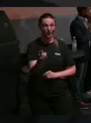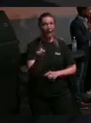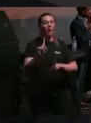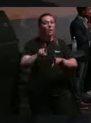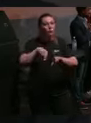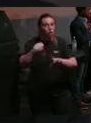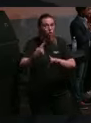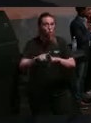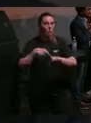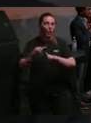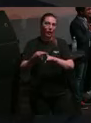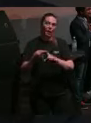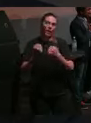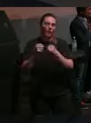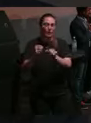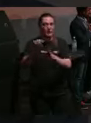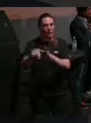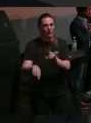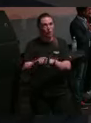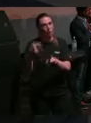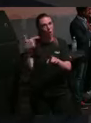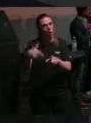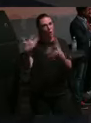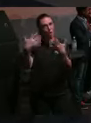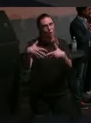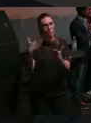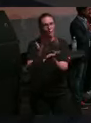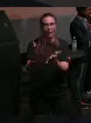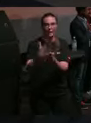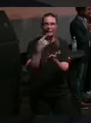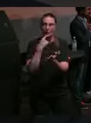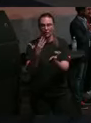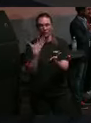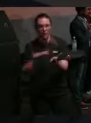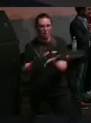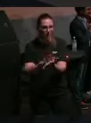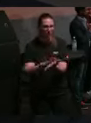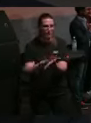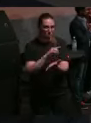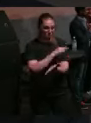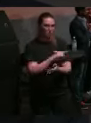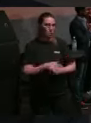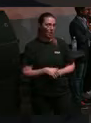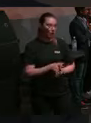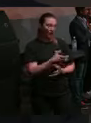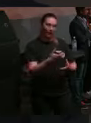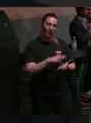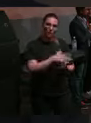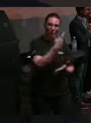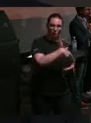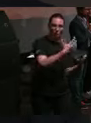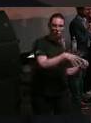fornybare energikilden som oljebransjen har sagt seg villig til å gå inn I, og det synes jeg ikke vi skal ta lett på. Vi trenger de med oss, og derfor